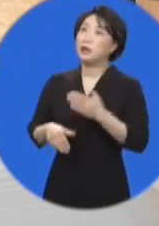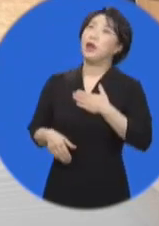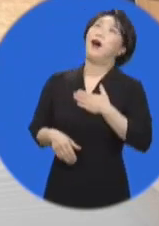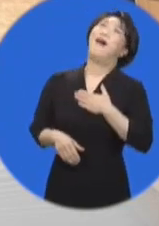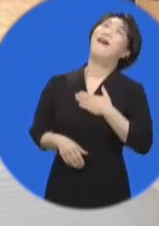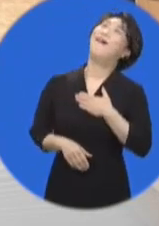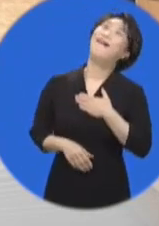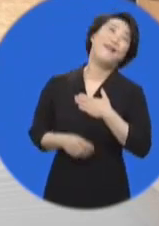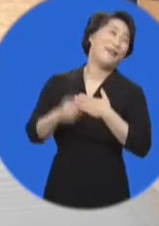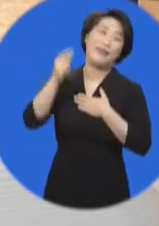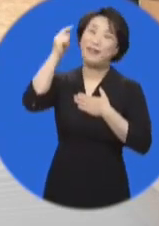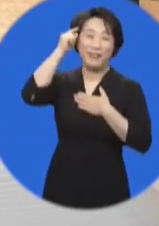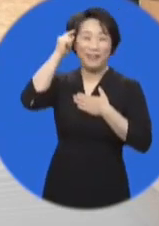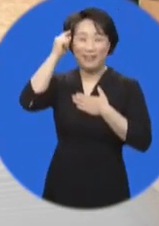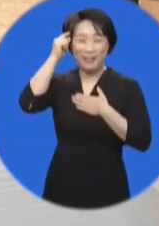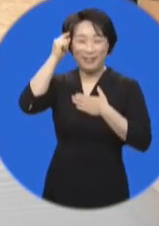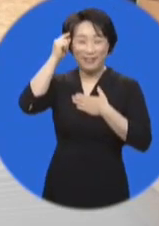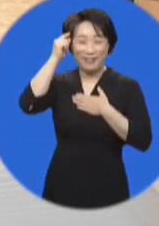머리가